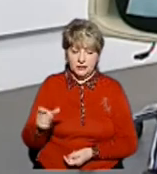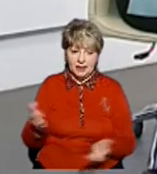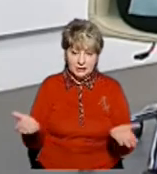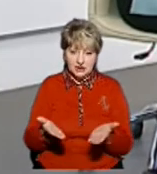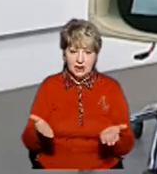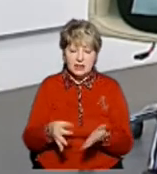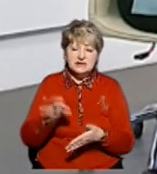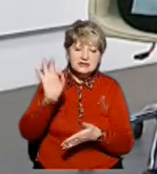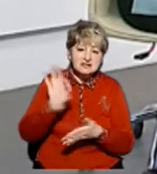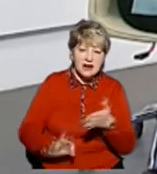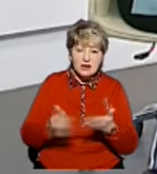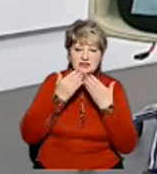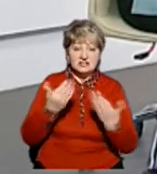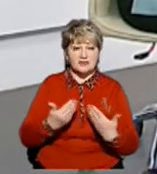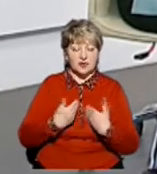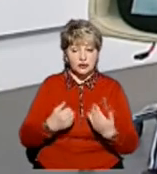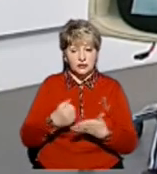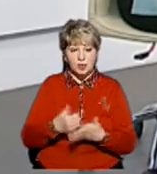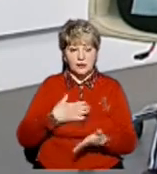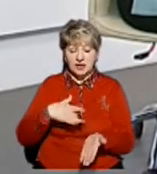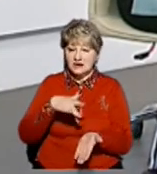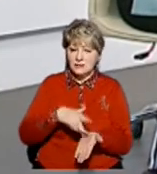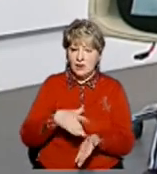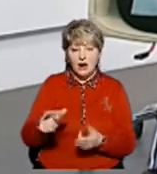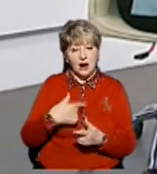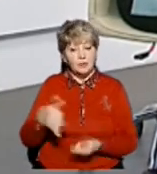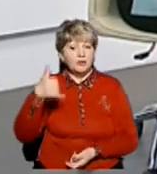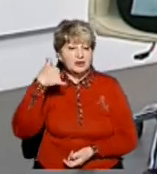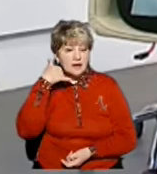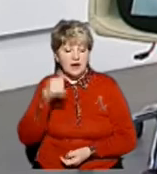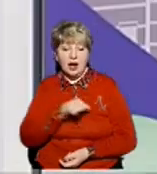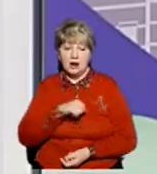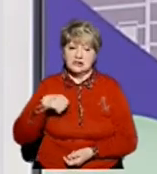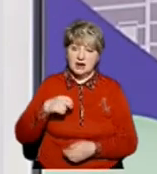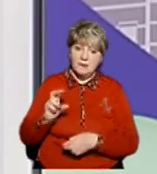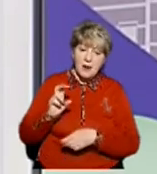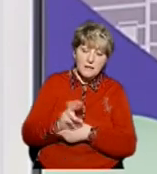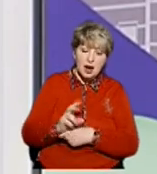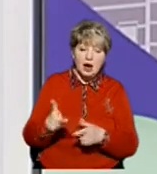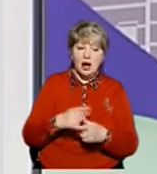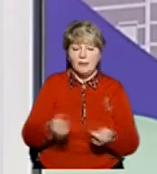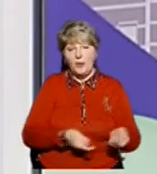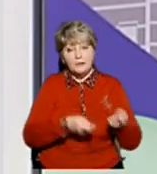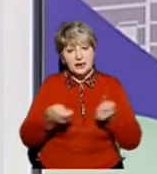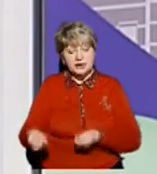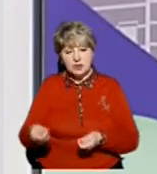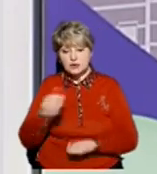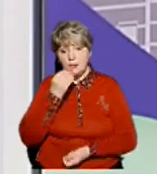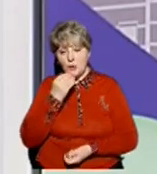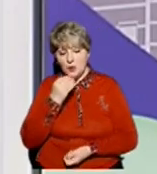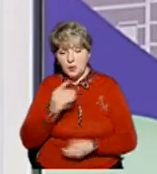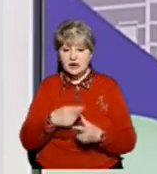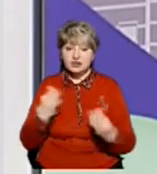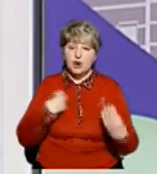які відразу звернулися до центру або телефоном, або прийшли, або приносили, скажімо, продукти,